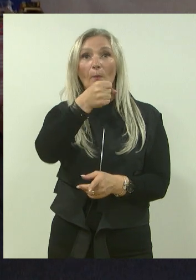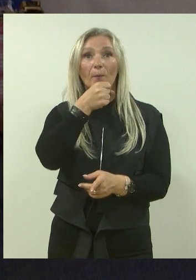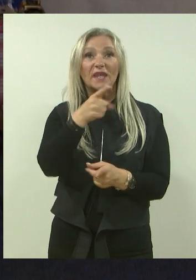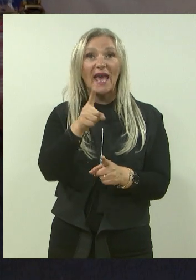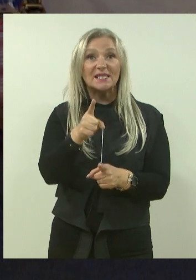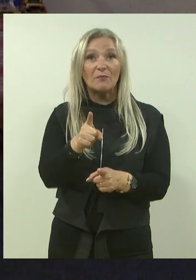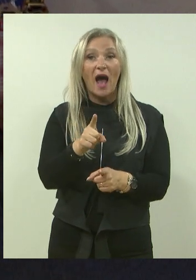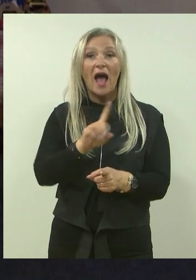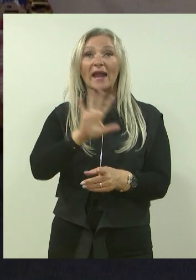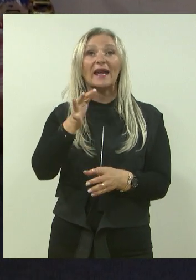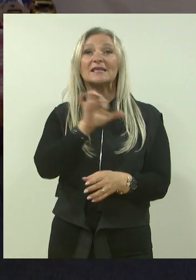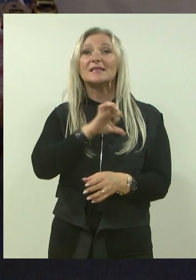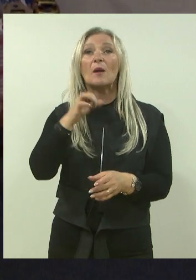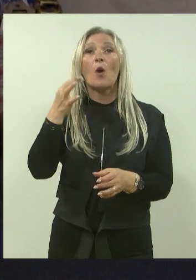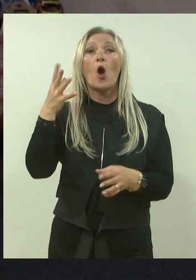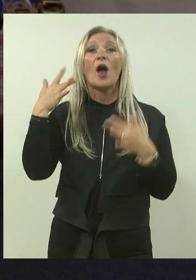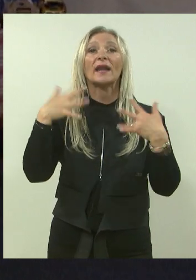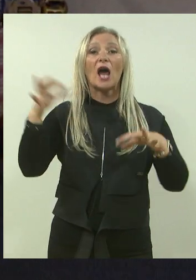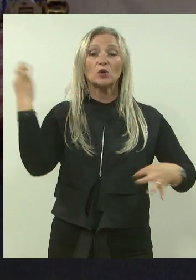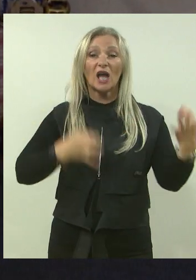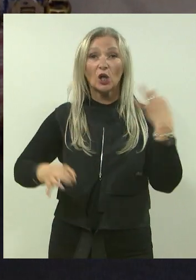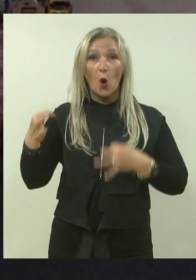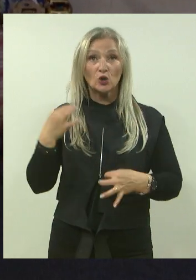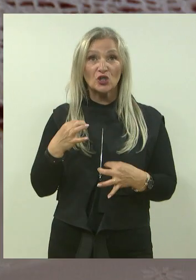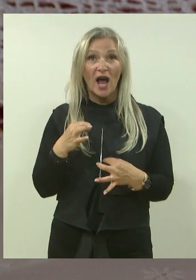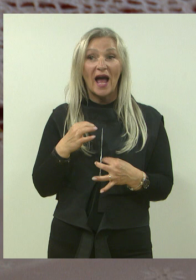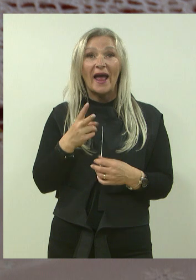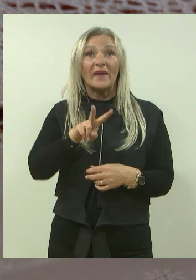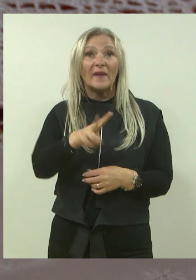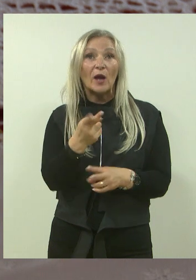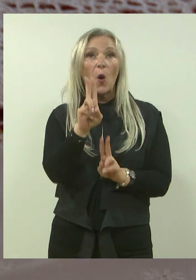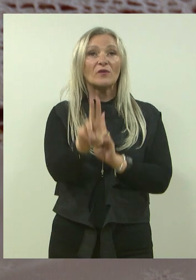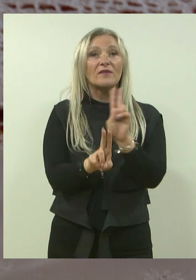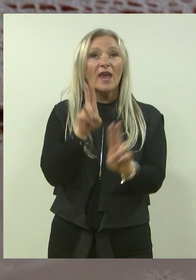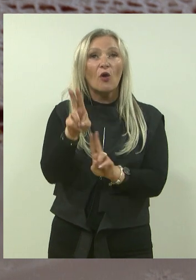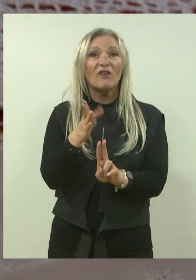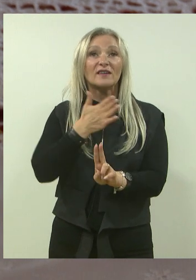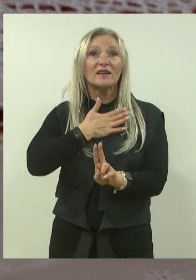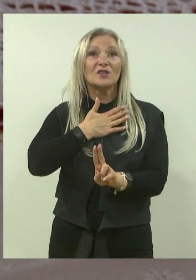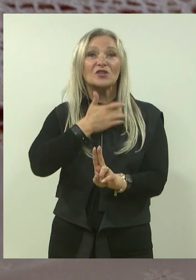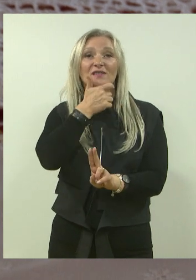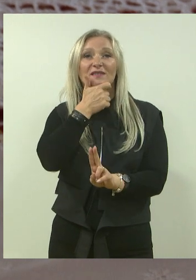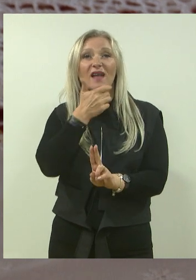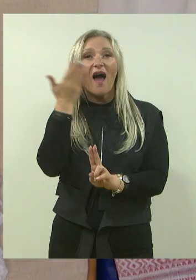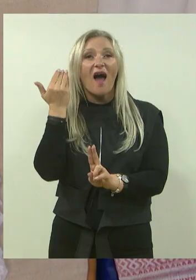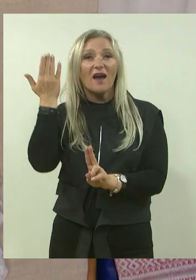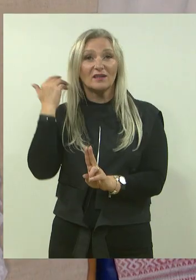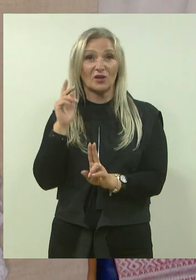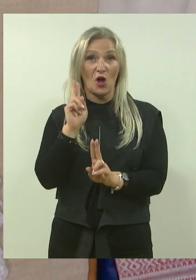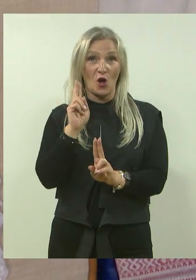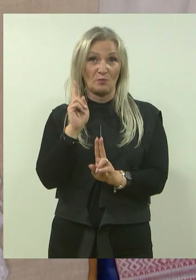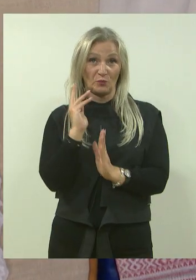u narodnoj nošnji, u pjevanju, već i u njegovanju naših tradicijskih običaja. A to su naše